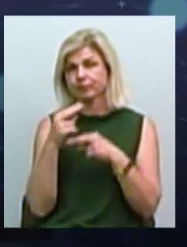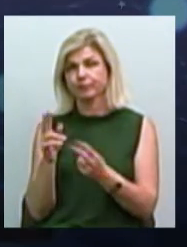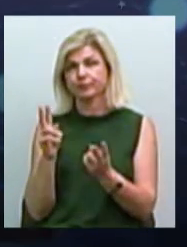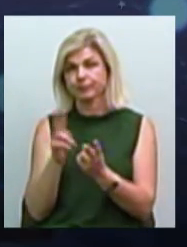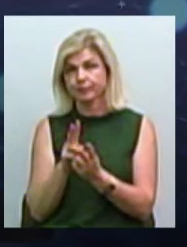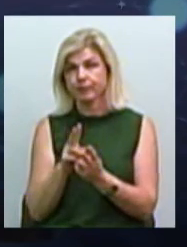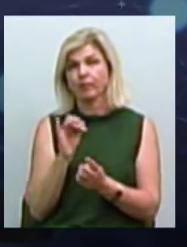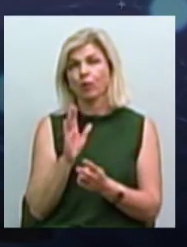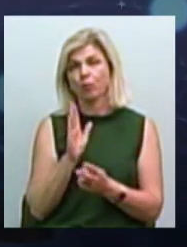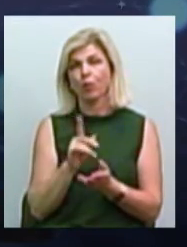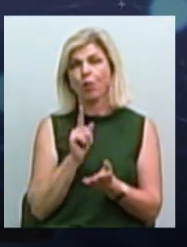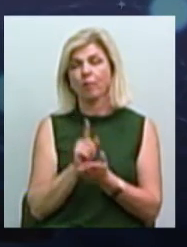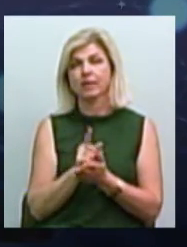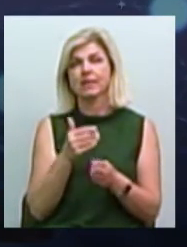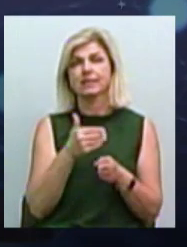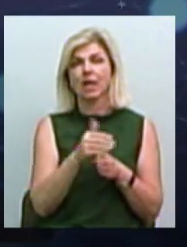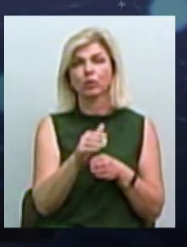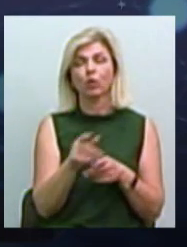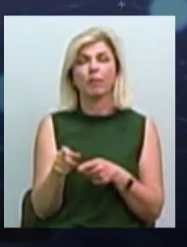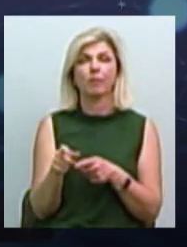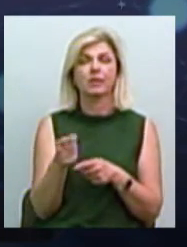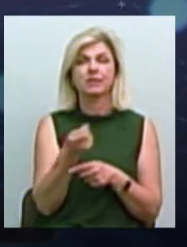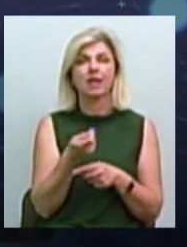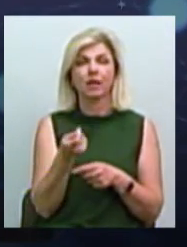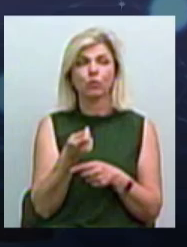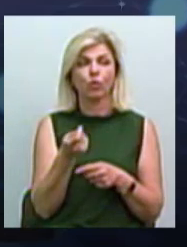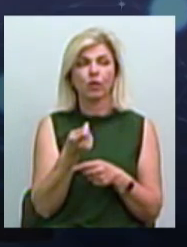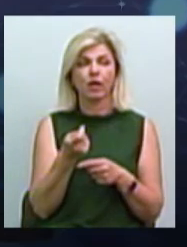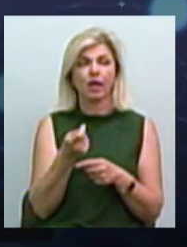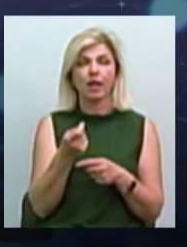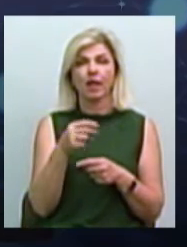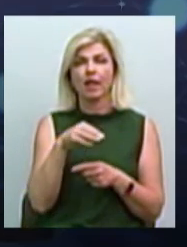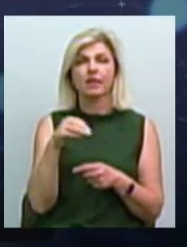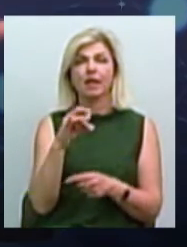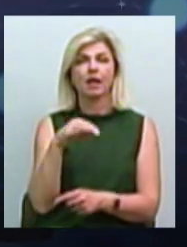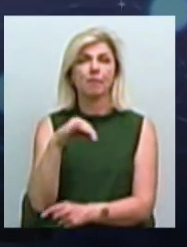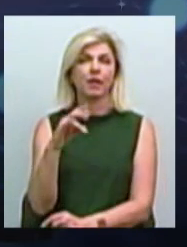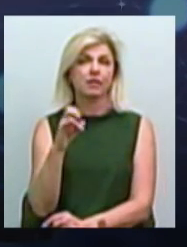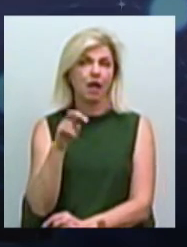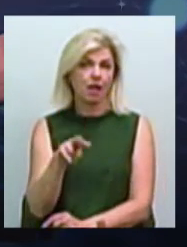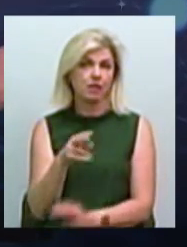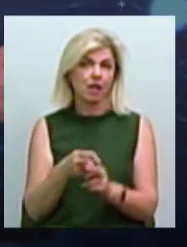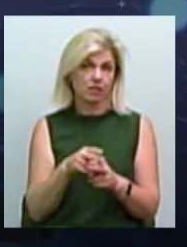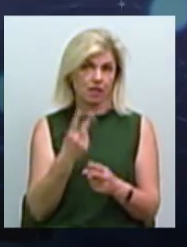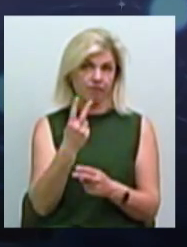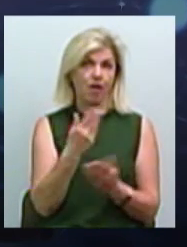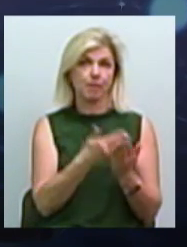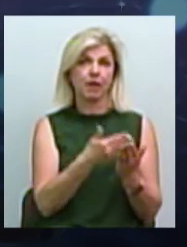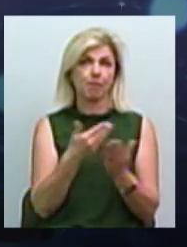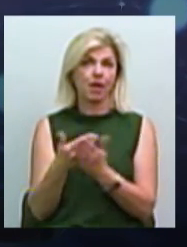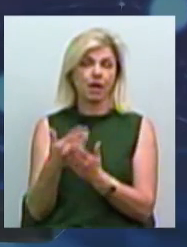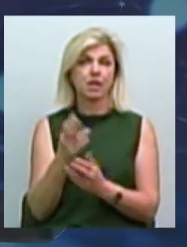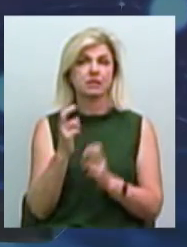И будет, безусловно, сектор перевалки, то есть зернотерминал. То есть вот вам два примера заводов, которые